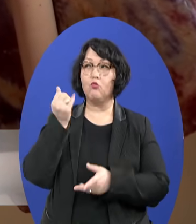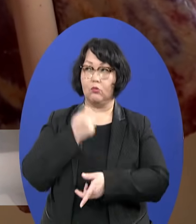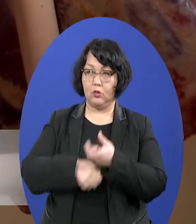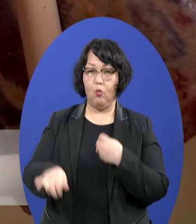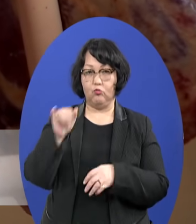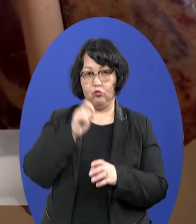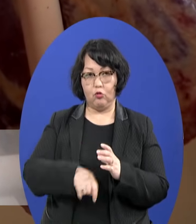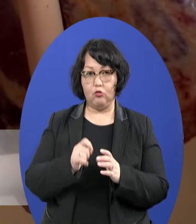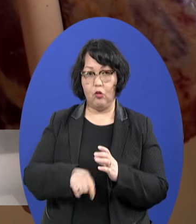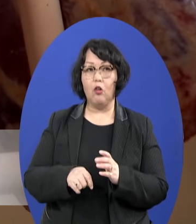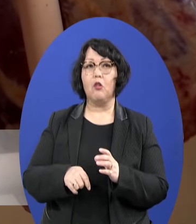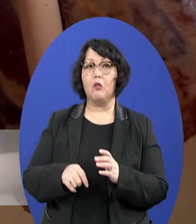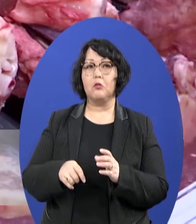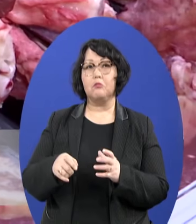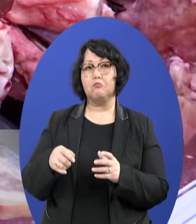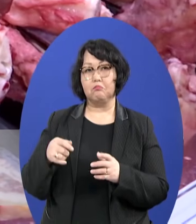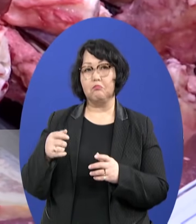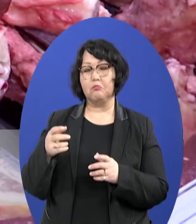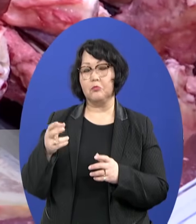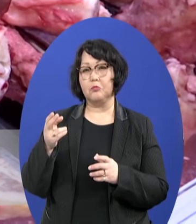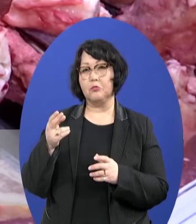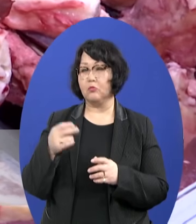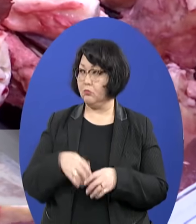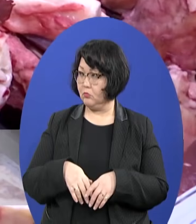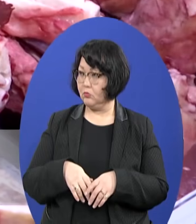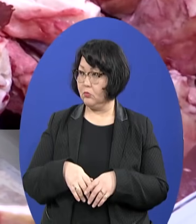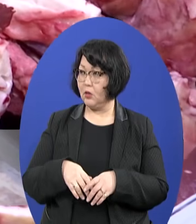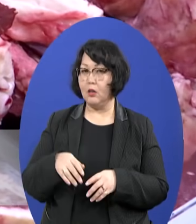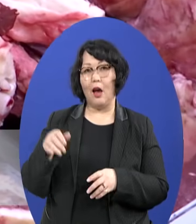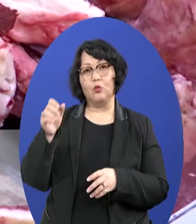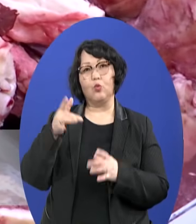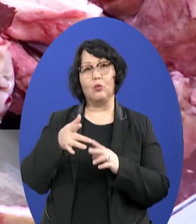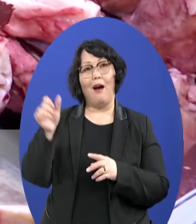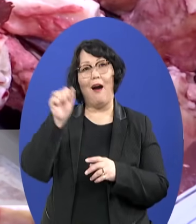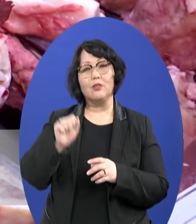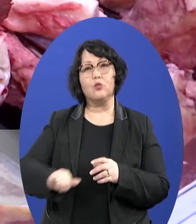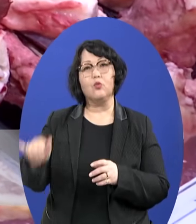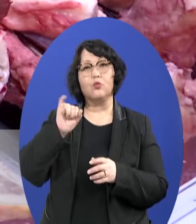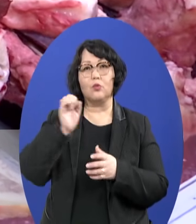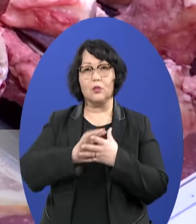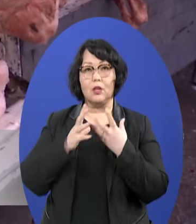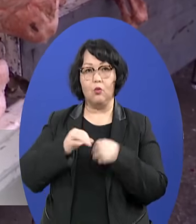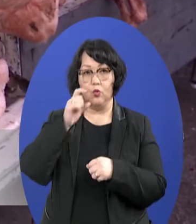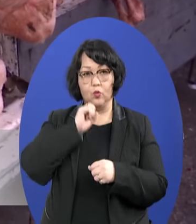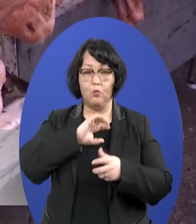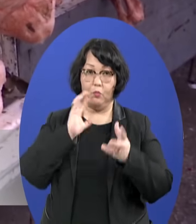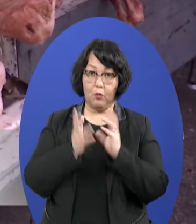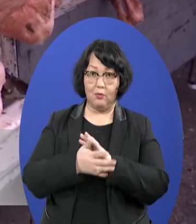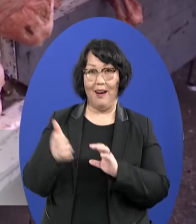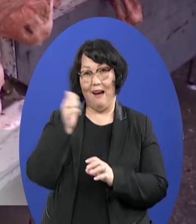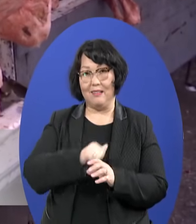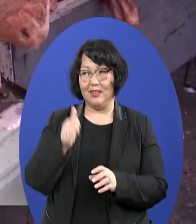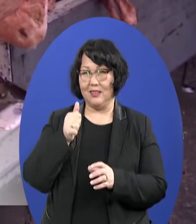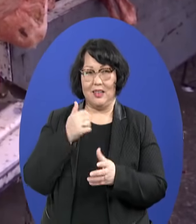улсаас булангийн улс орнууд мах авах сонирхол их байдаг ч тээвэрлэлт, боловсруулах үйлдвэрийн хүчин чадал зэргээс хангалттай хэмжээнд борлуулж чаддгүй гэдгийг